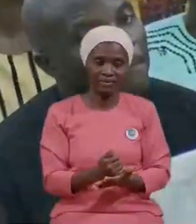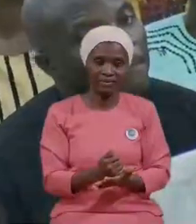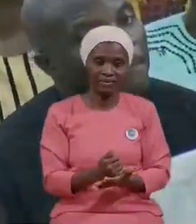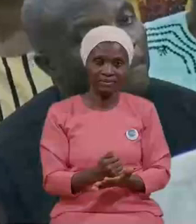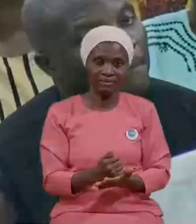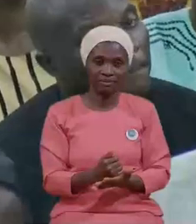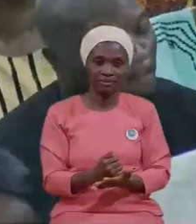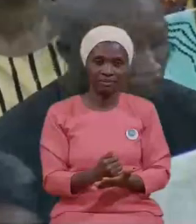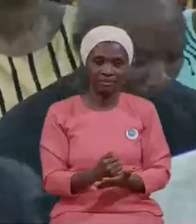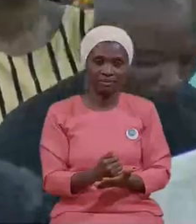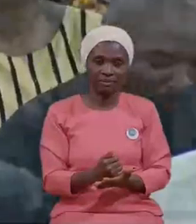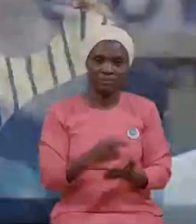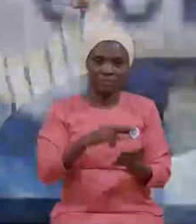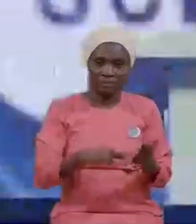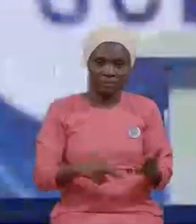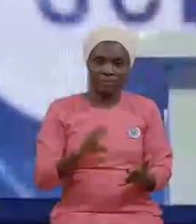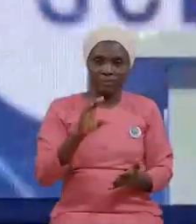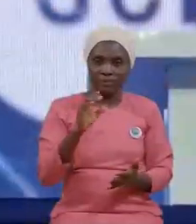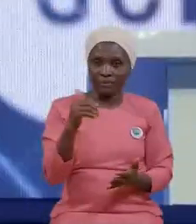En Actes chapitre 10,